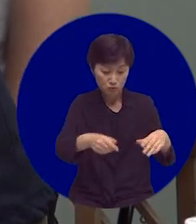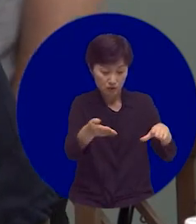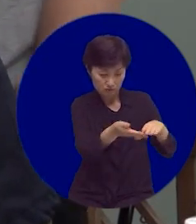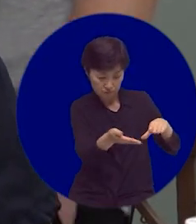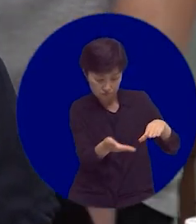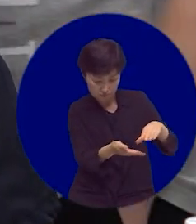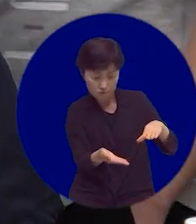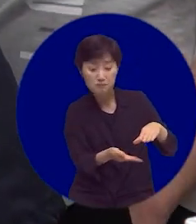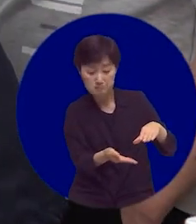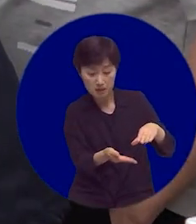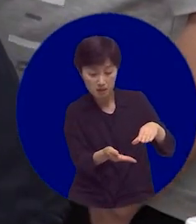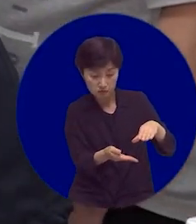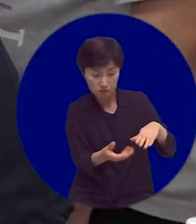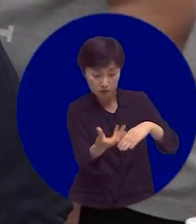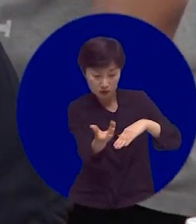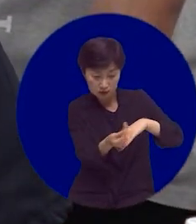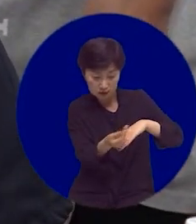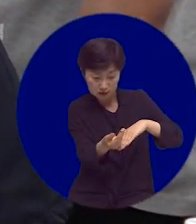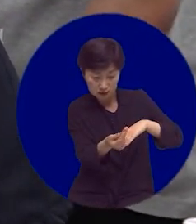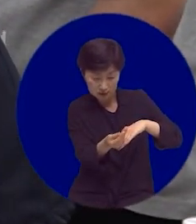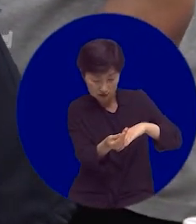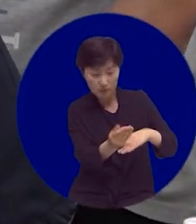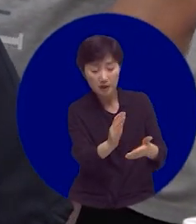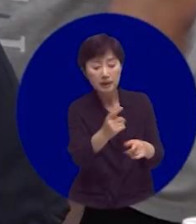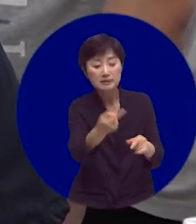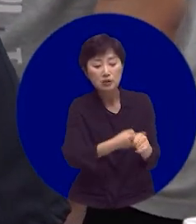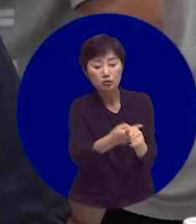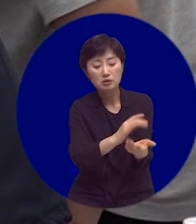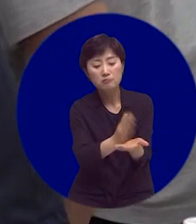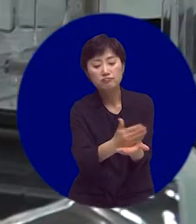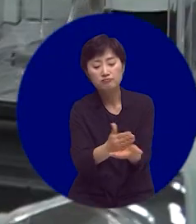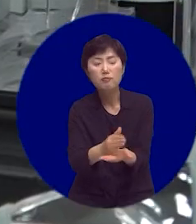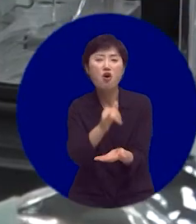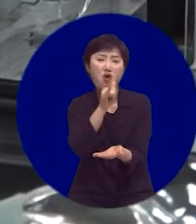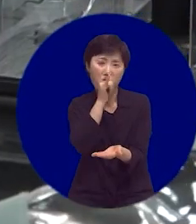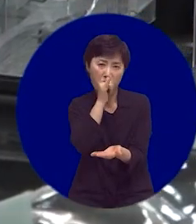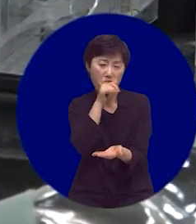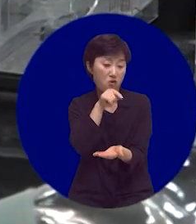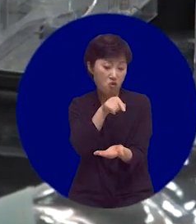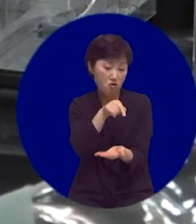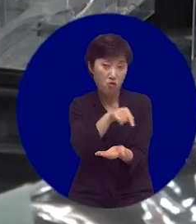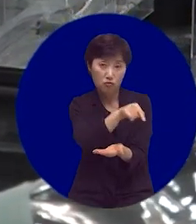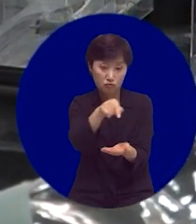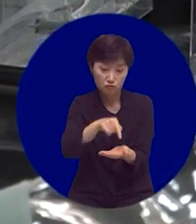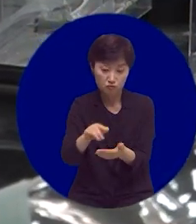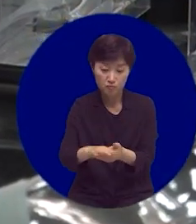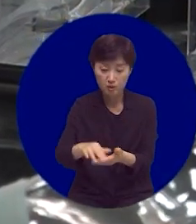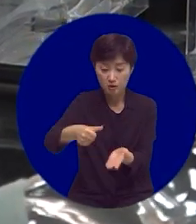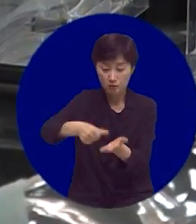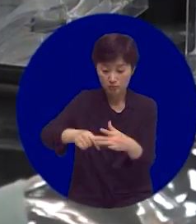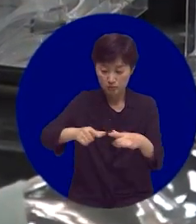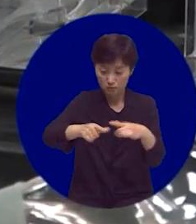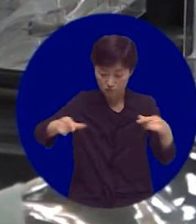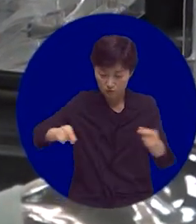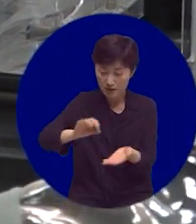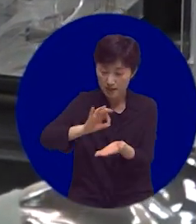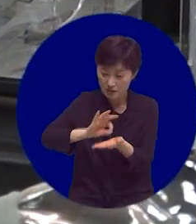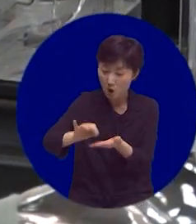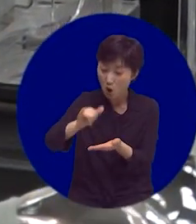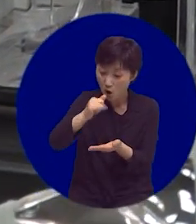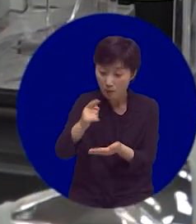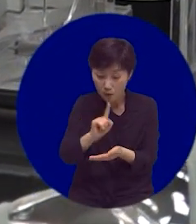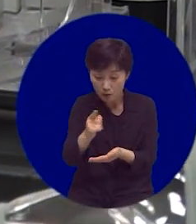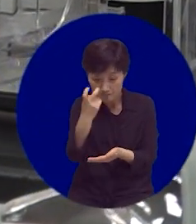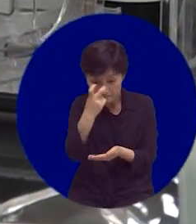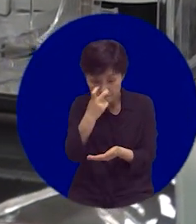통과하면 이미지를 운용장치에 전달하는 방식으로 작동하고 이 운용장치를 통해 정규 투표용지 사용 여부와 기표